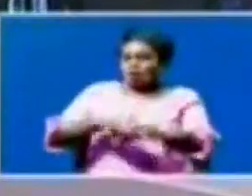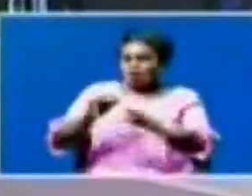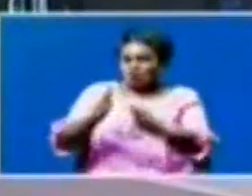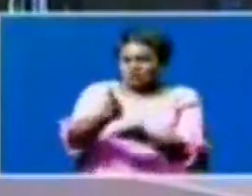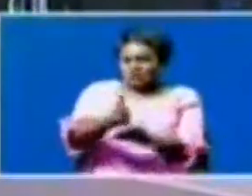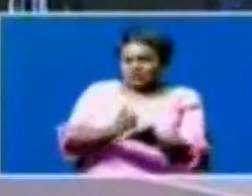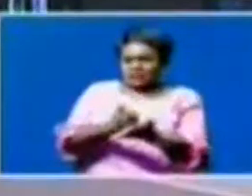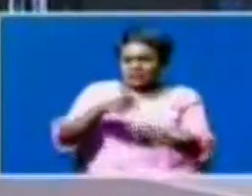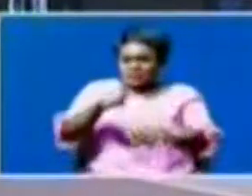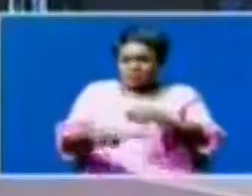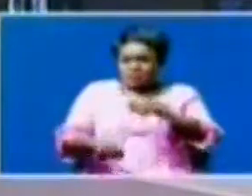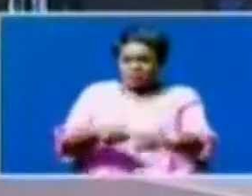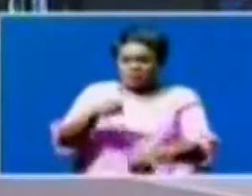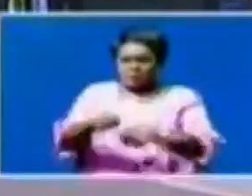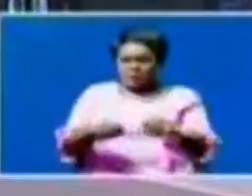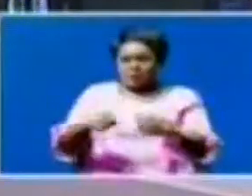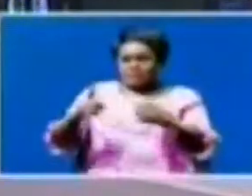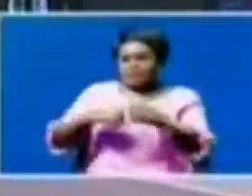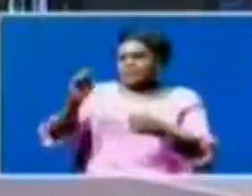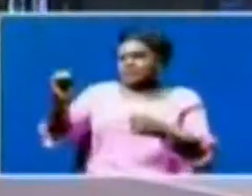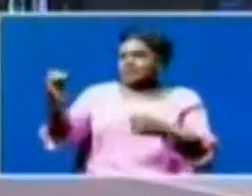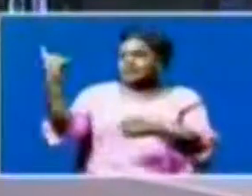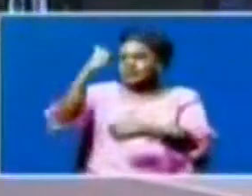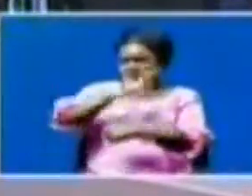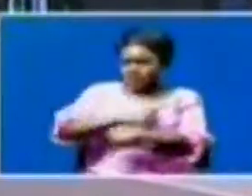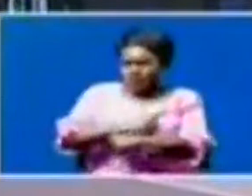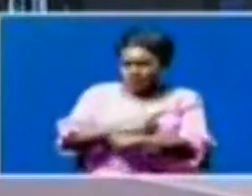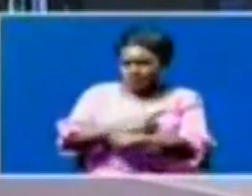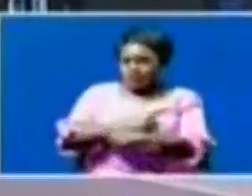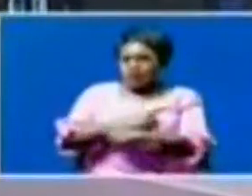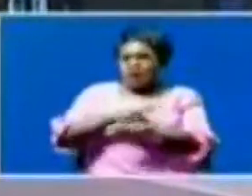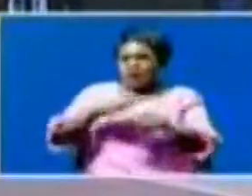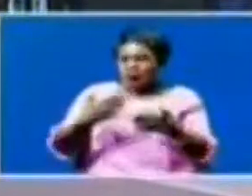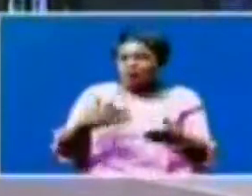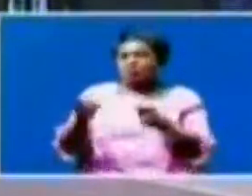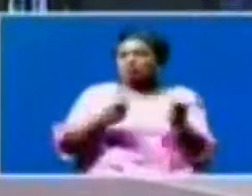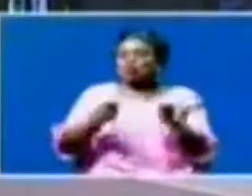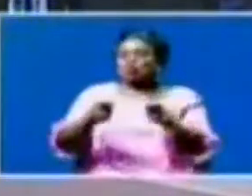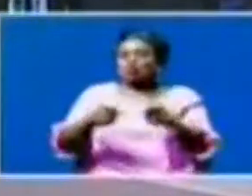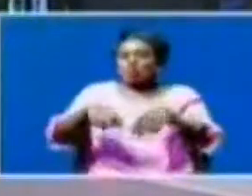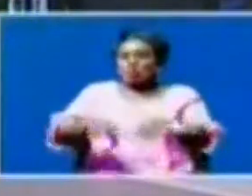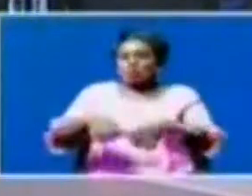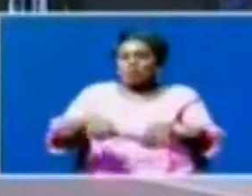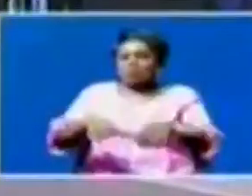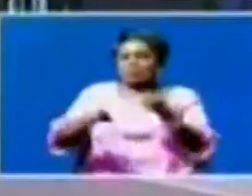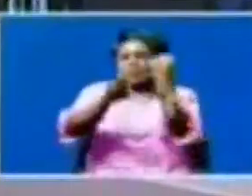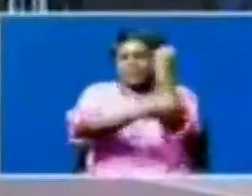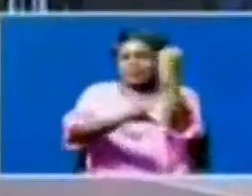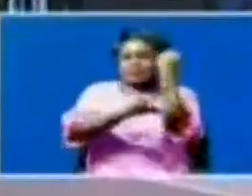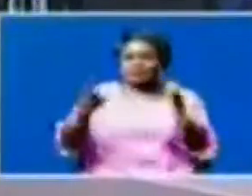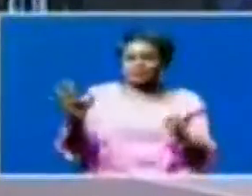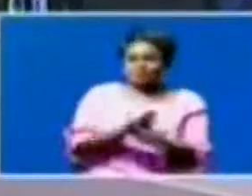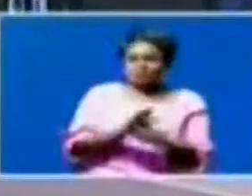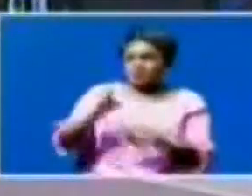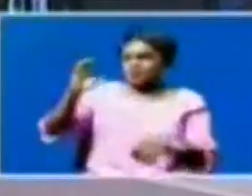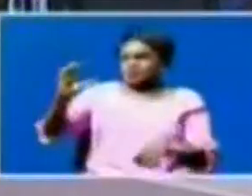bodaboda baada ya siku 60 ili kutoa mwongozo kamili ya jinsi ya kudhibiti waendeshaji bodaboda kote nchini. Kulingana na